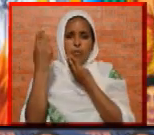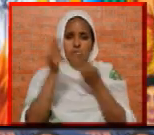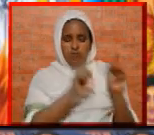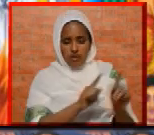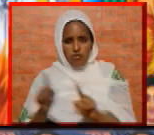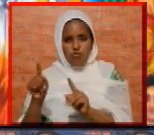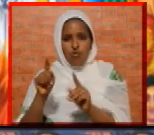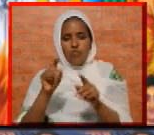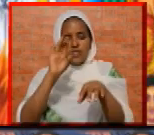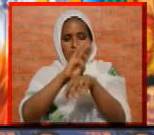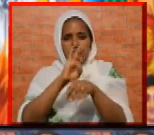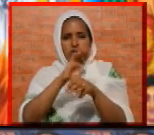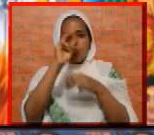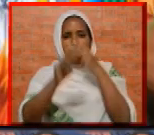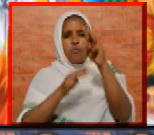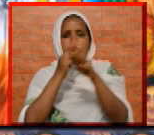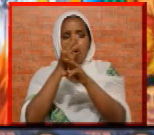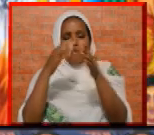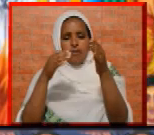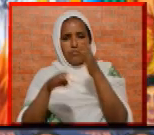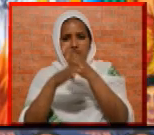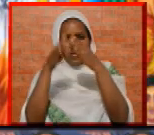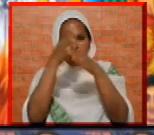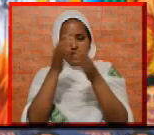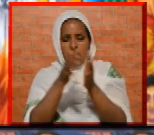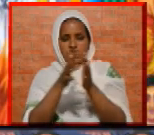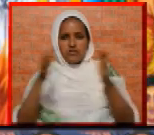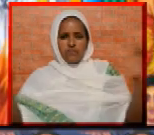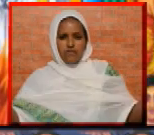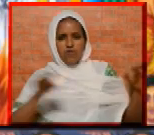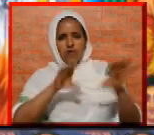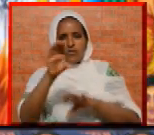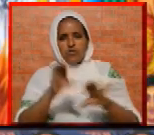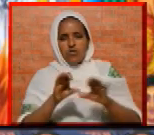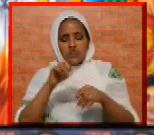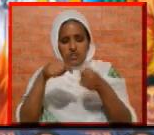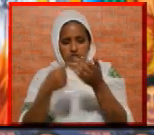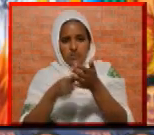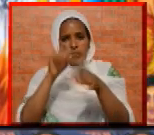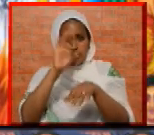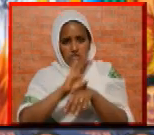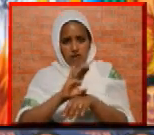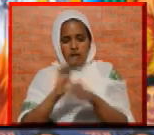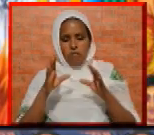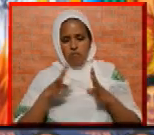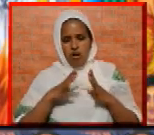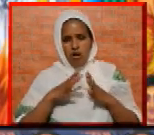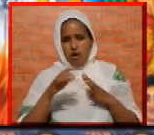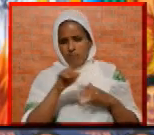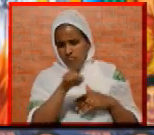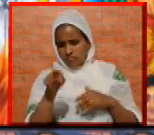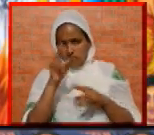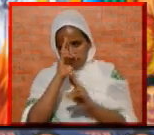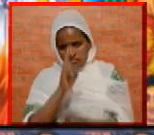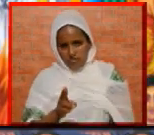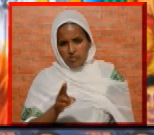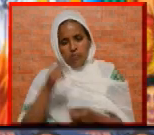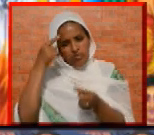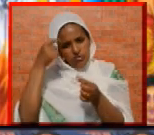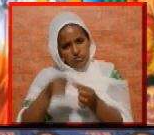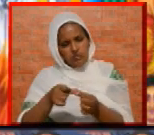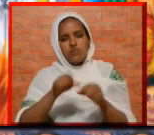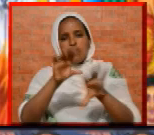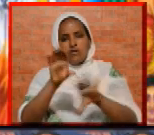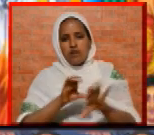ሰማይታት ደግሞ ቤተክርስቲያንን በዓለም ደረጃ አስፋፍተዋል። ስለዚህ ቤተክርስቲያን ባላቸውን ታከብራለች፣